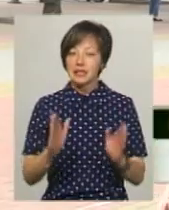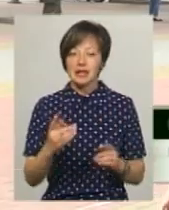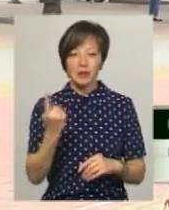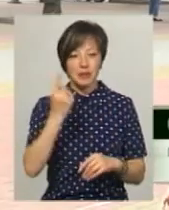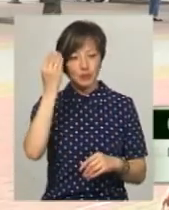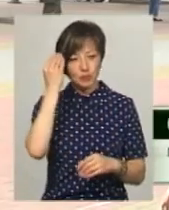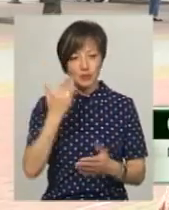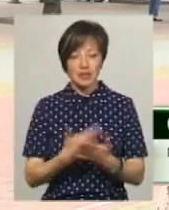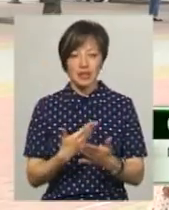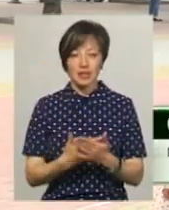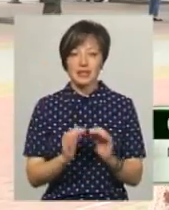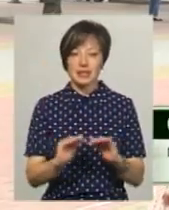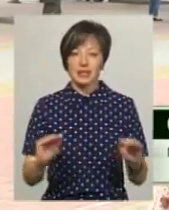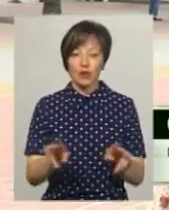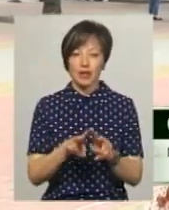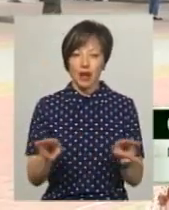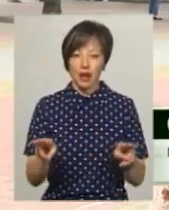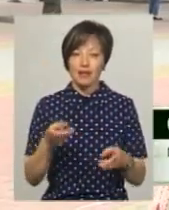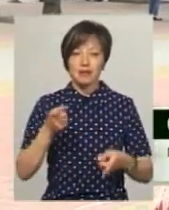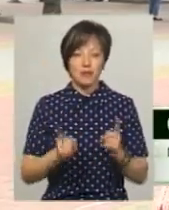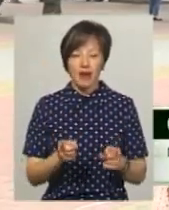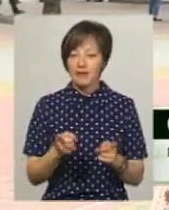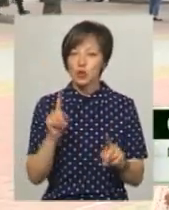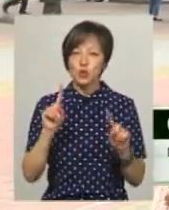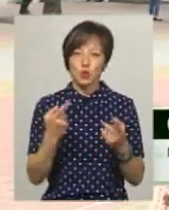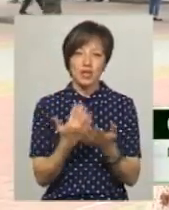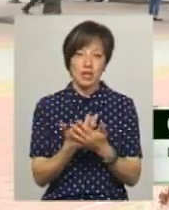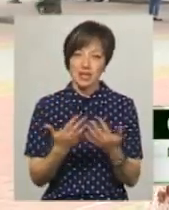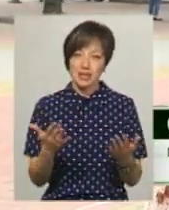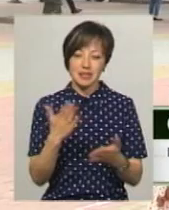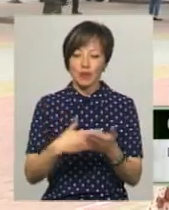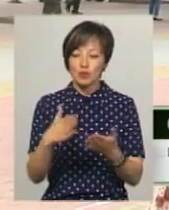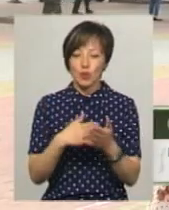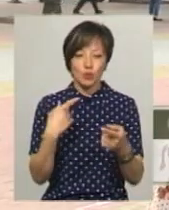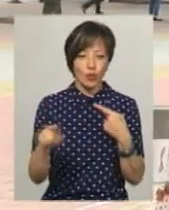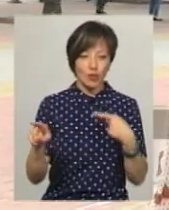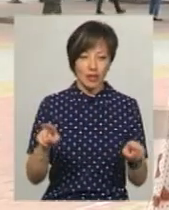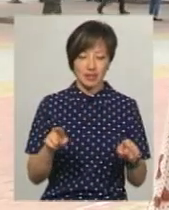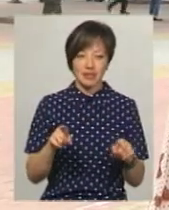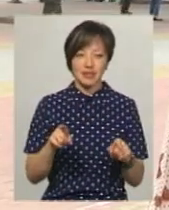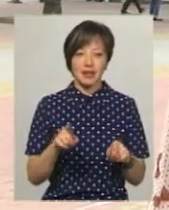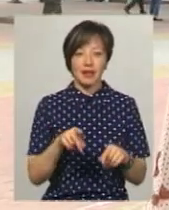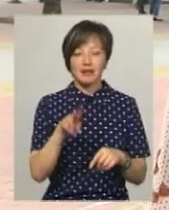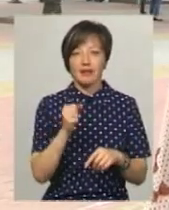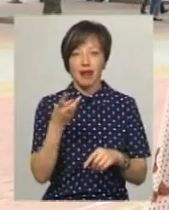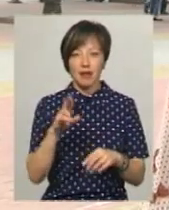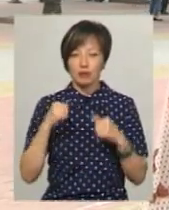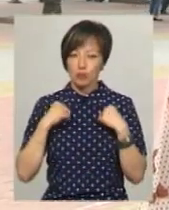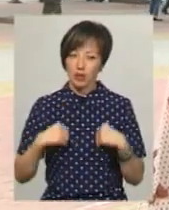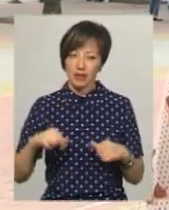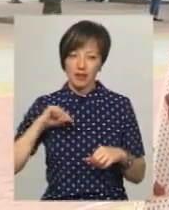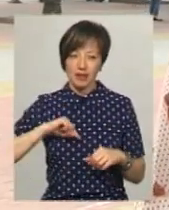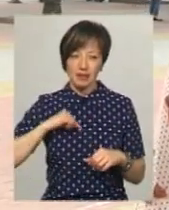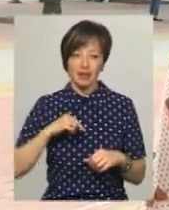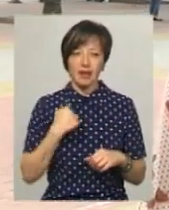погляд здається, що діти є однакові. Насправді вони дуже різні, абсолютно протилежні. Даниїл більш має спокійний